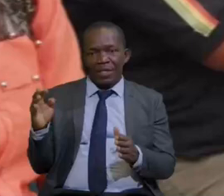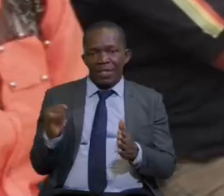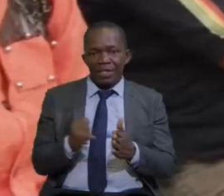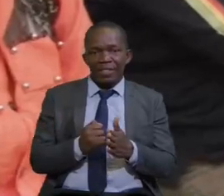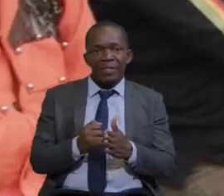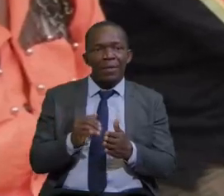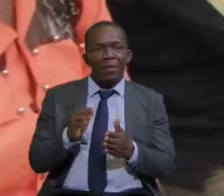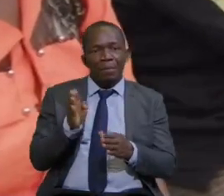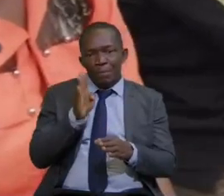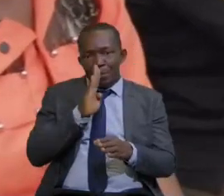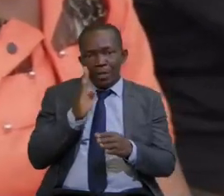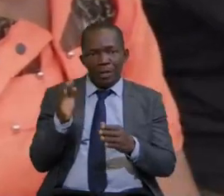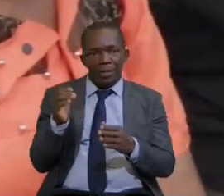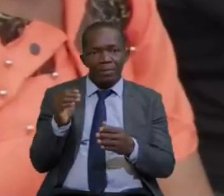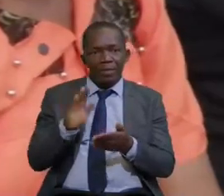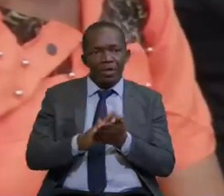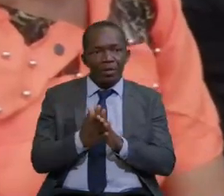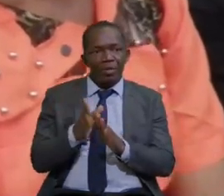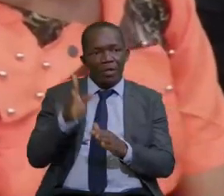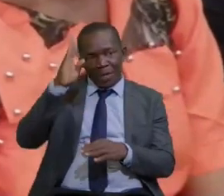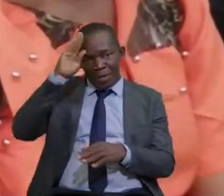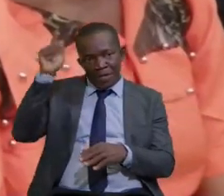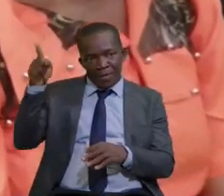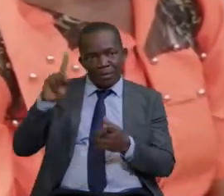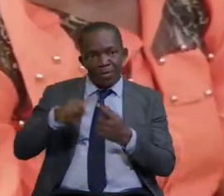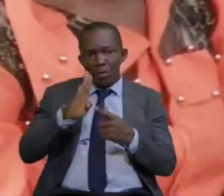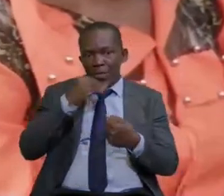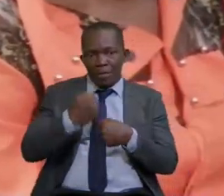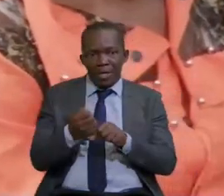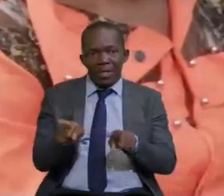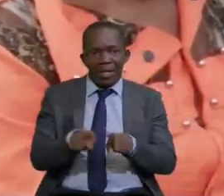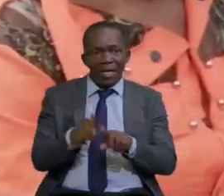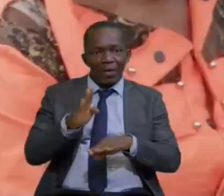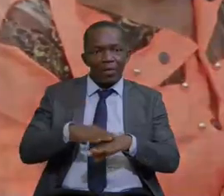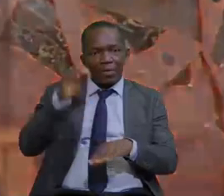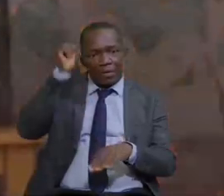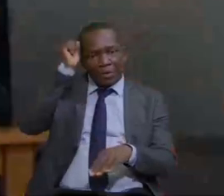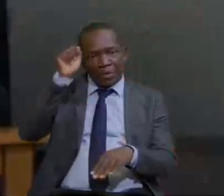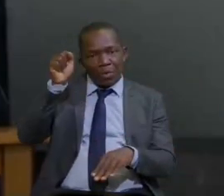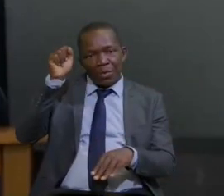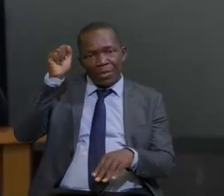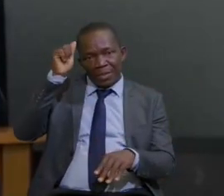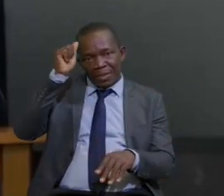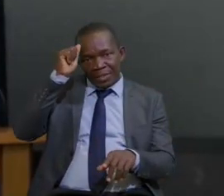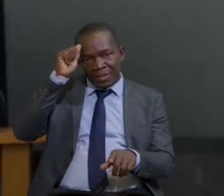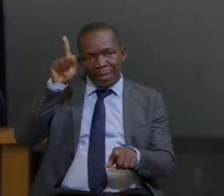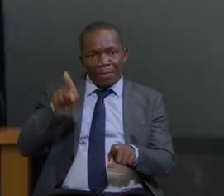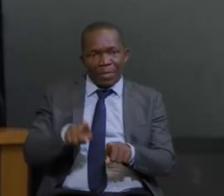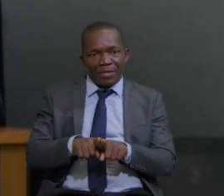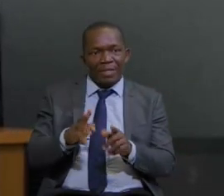à ses frères. Afin qu'il fût un souverain,